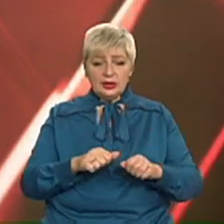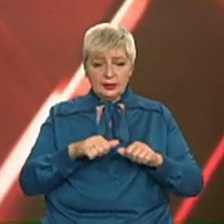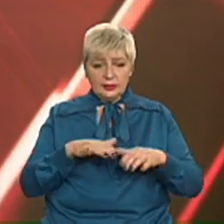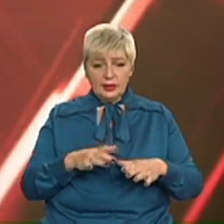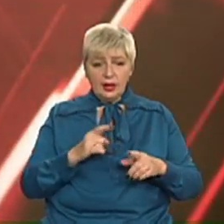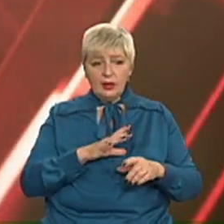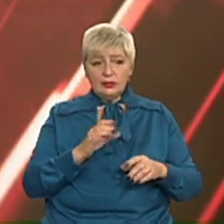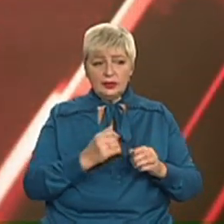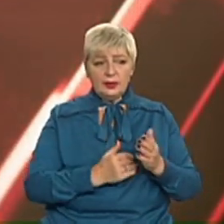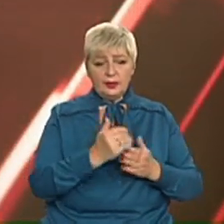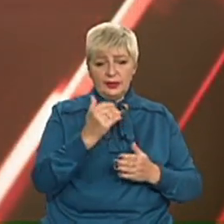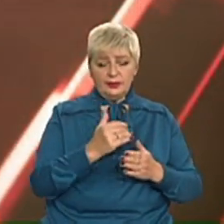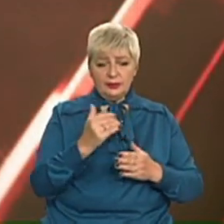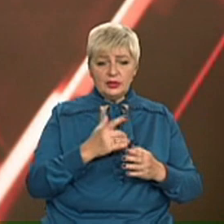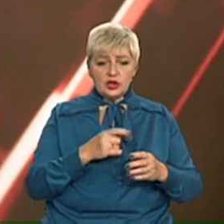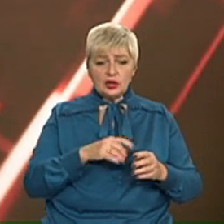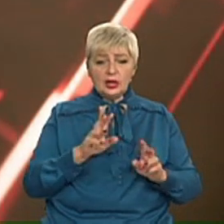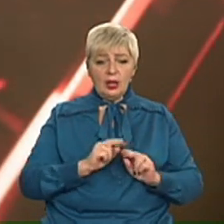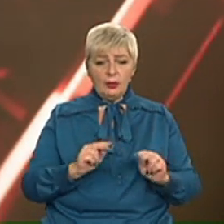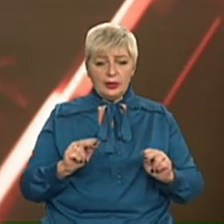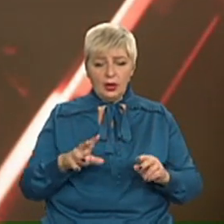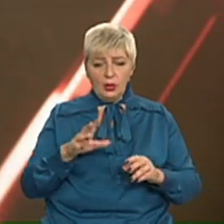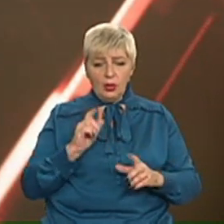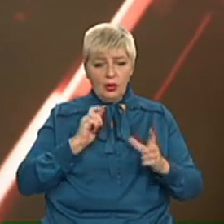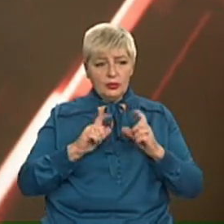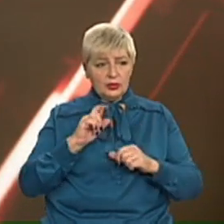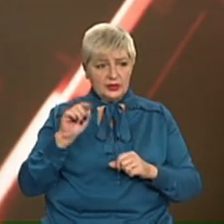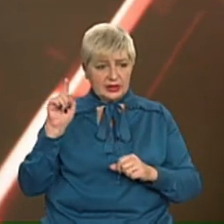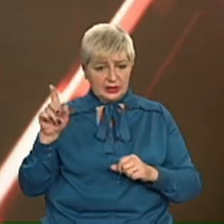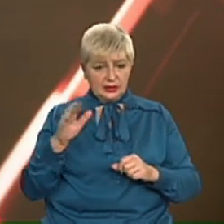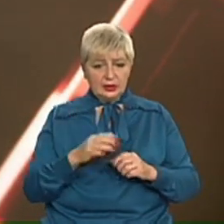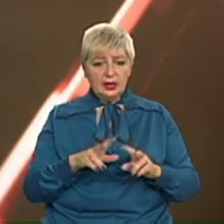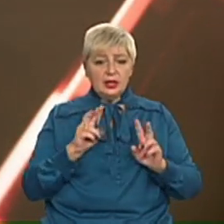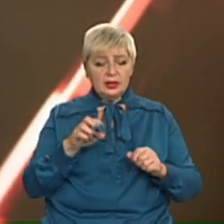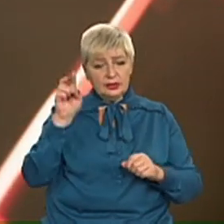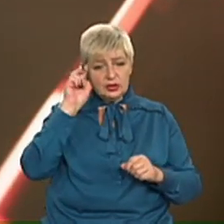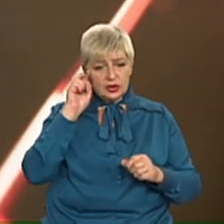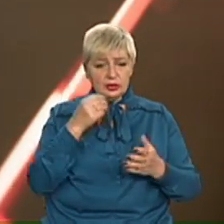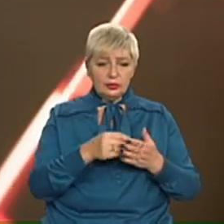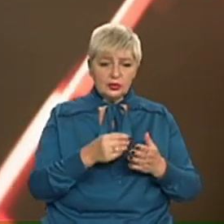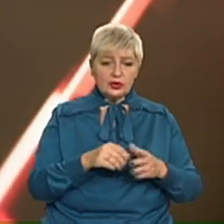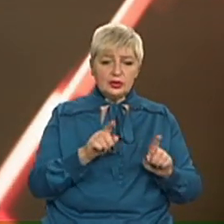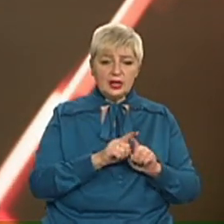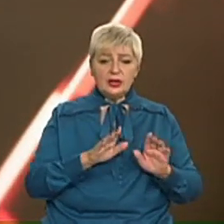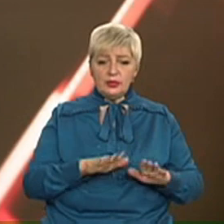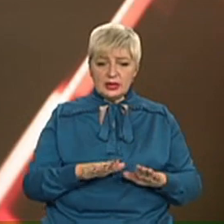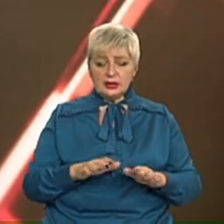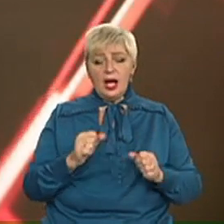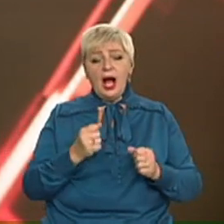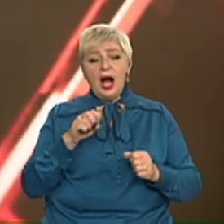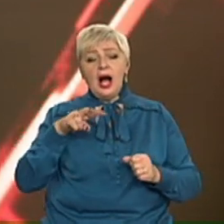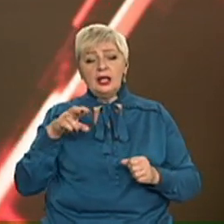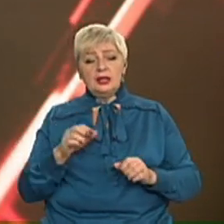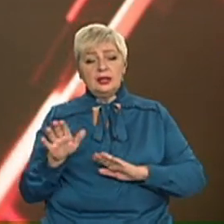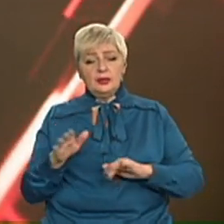платню педагогічному персоналу без відповідних джерел фінансування, як в державному бюджеті, так і в місцевому. Але